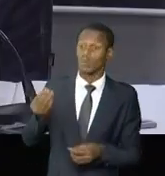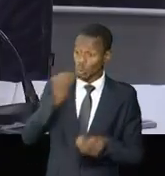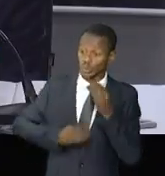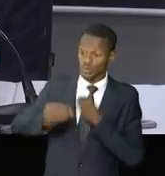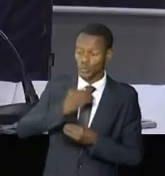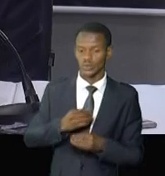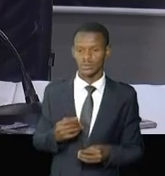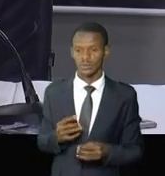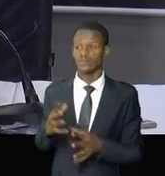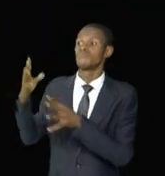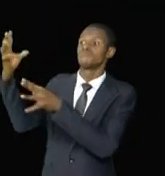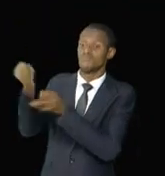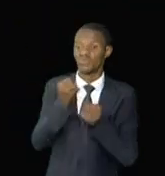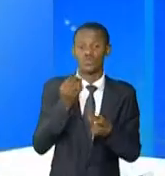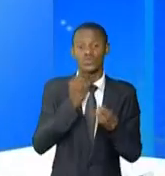aller conquérir les marchés chinois.